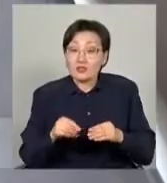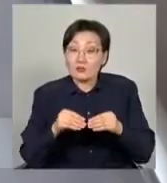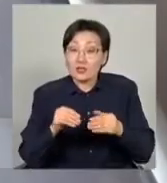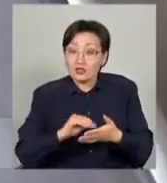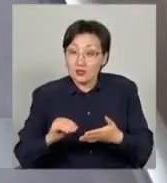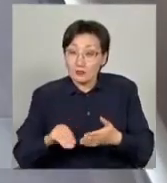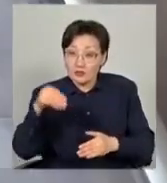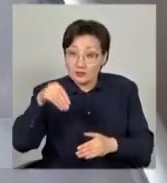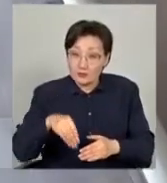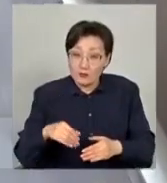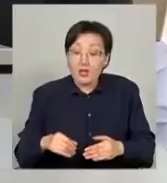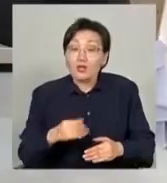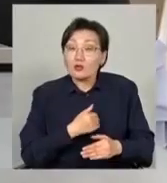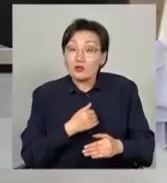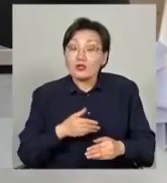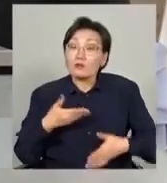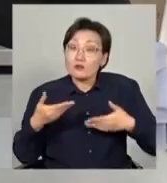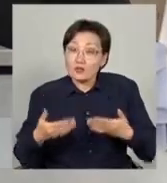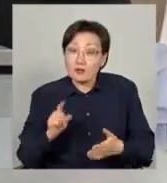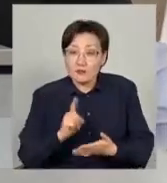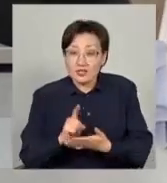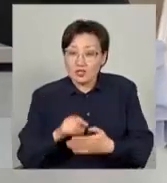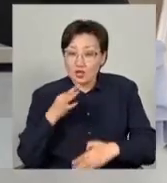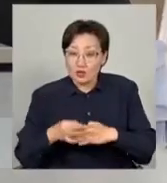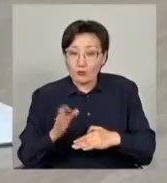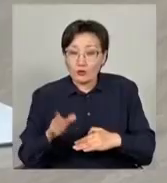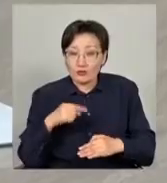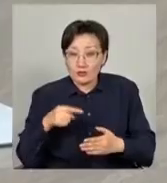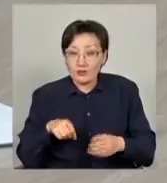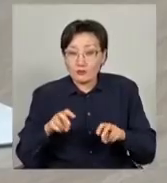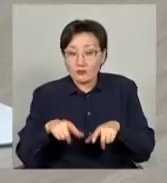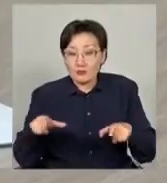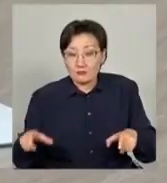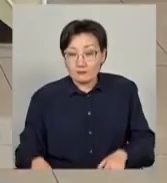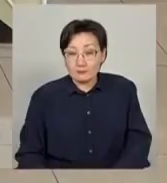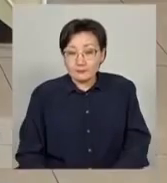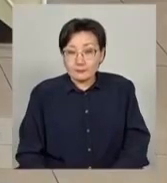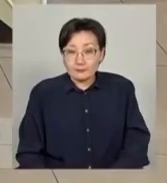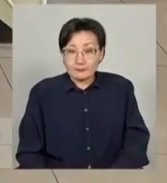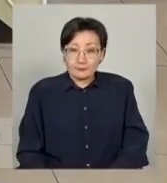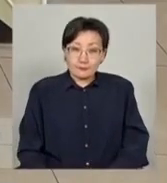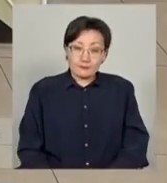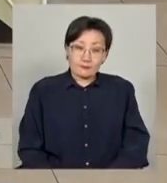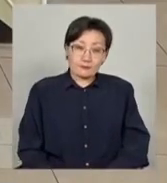салды. Ондағы талап тілектерге міндетті түрде жауап беріледі дейді әкімдіктегі мамандар. Жадыра Омаржан, Сағындық Нарықов, Алматы телеарнасы.